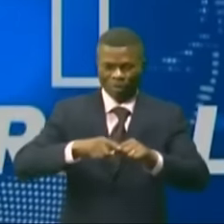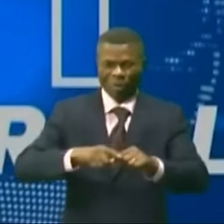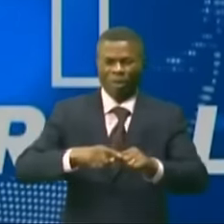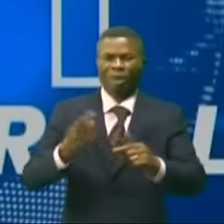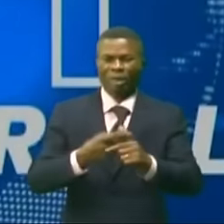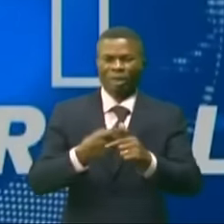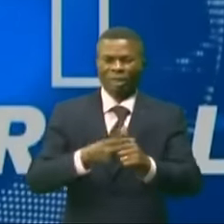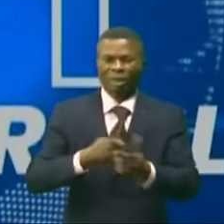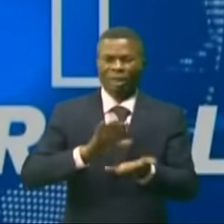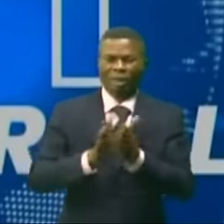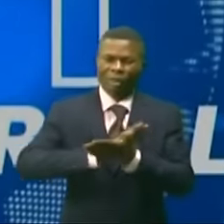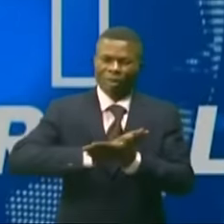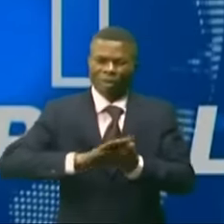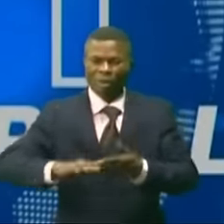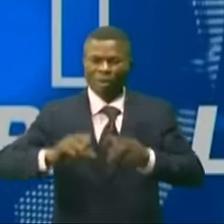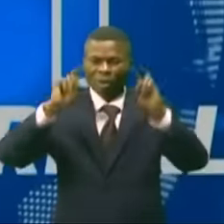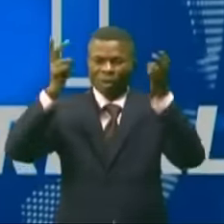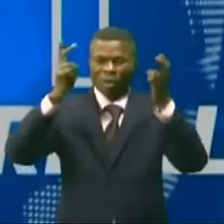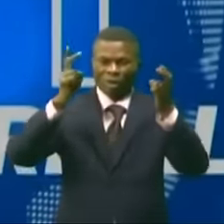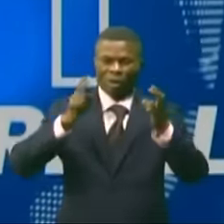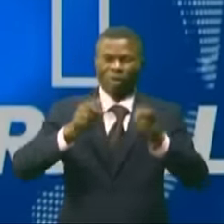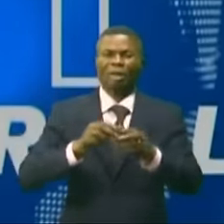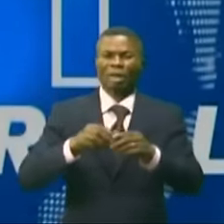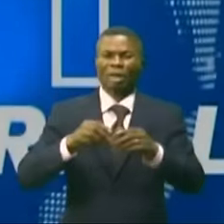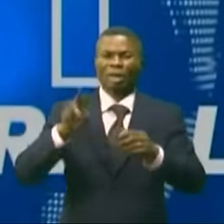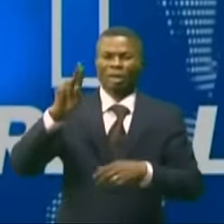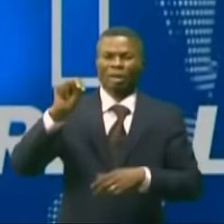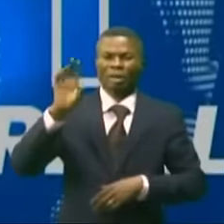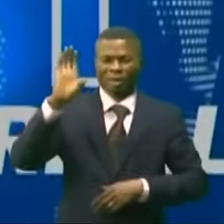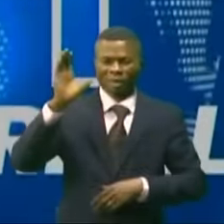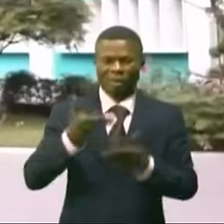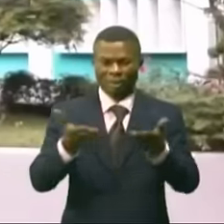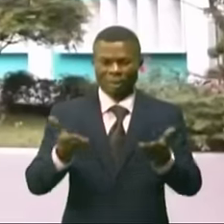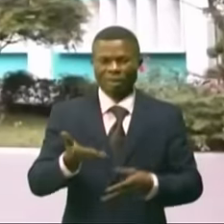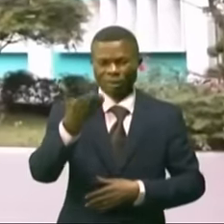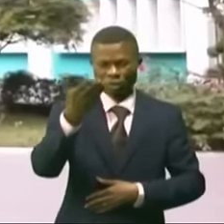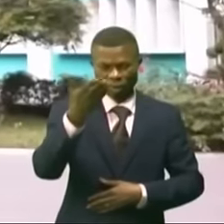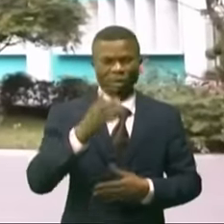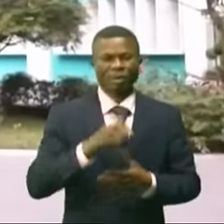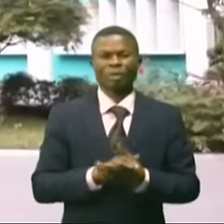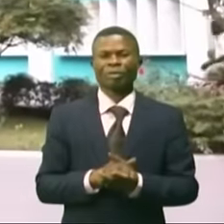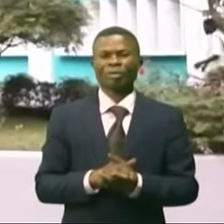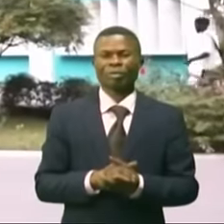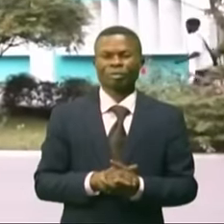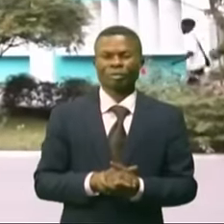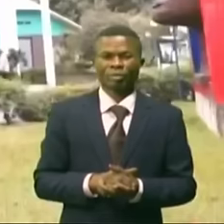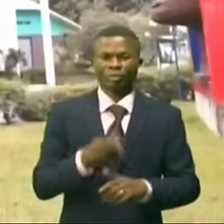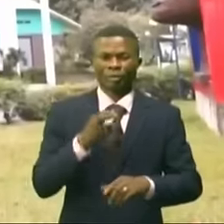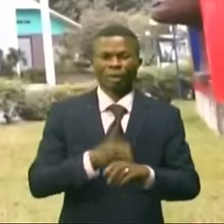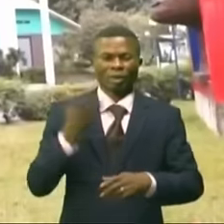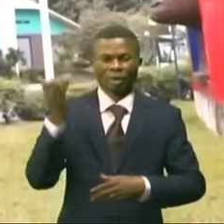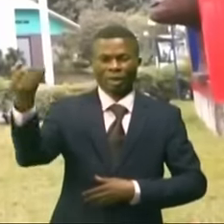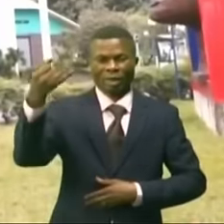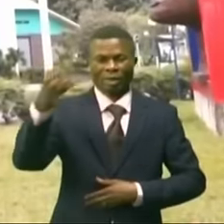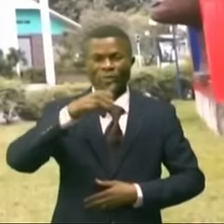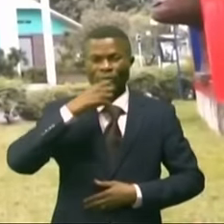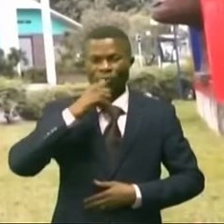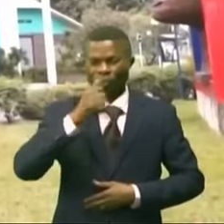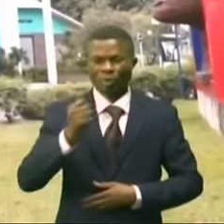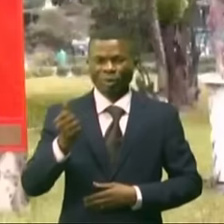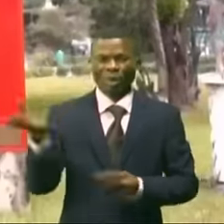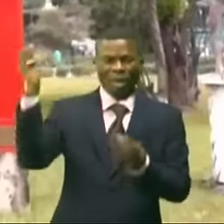l'assaainissement de la cité de la voix du peuple Yolande voca l'art du beau associé au